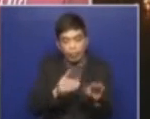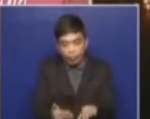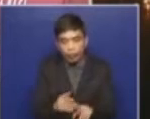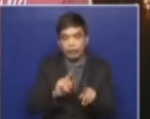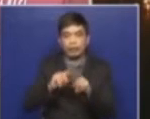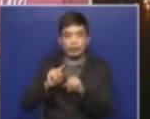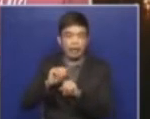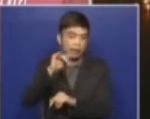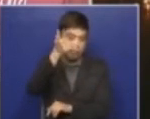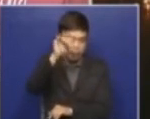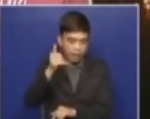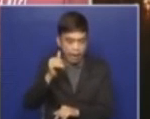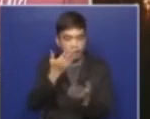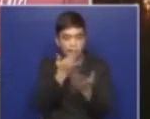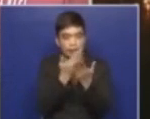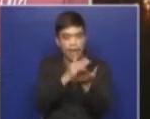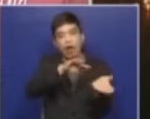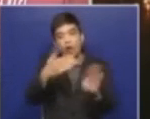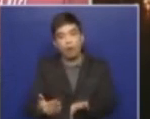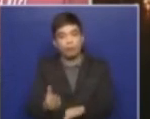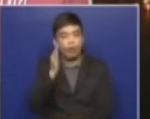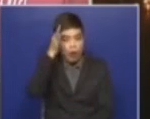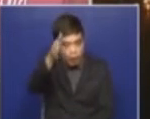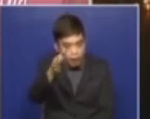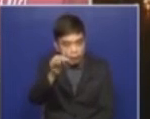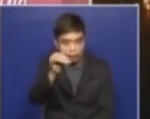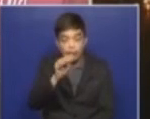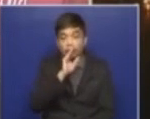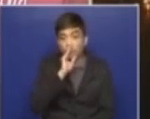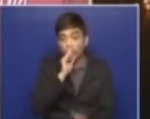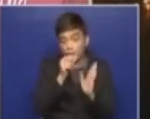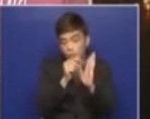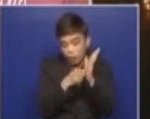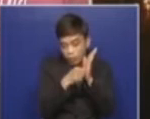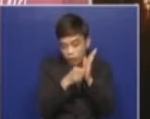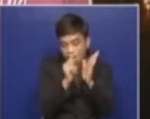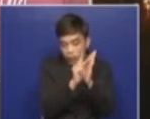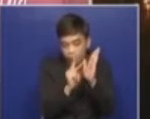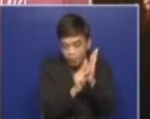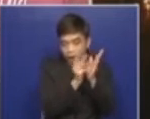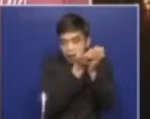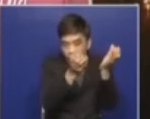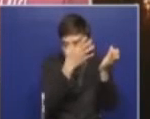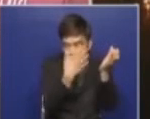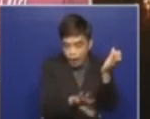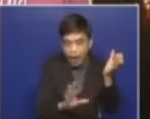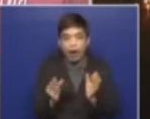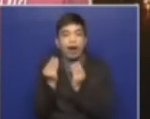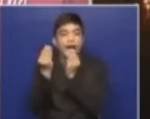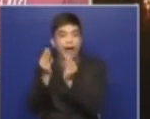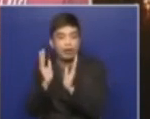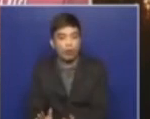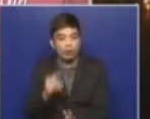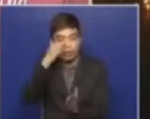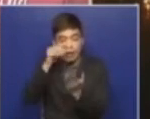ไปสู่การล้มละลายทางการคลังถ้าเราแก้รัฐธรรมนูญฉบับนี้แล้วสามารถทำให้ประชาชนคนไทยหลุดพ้นจากโครงสร้